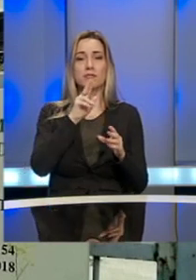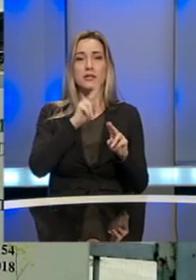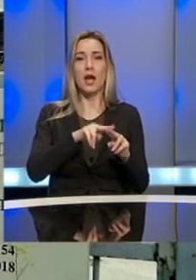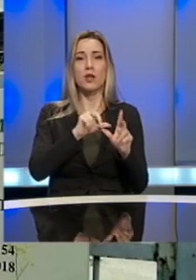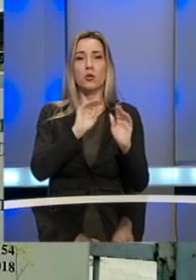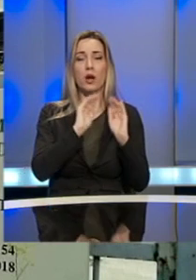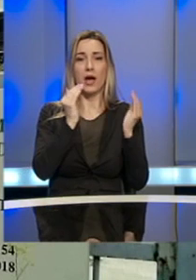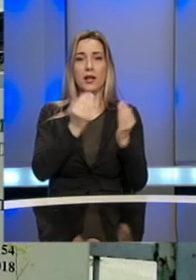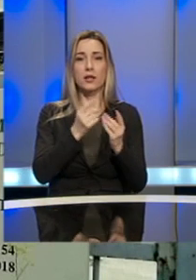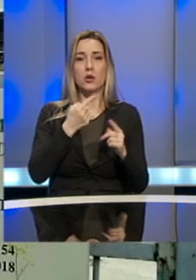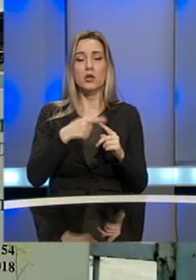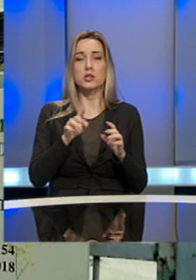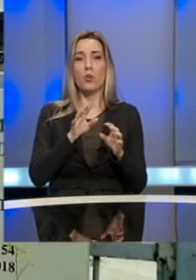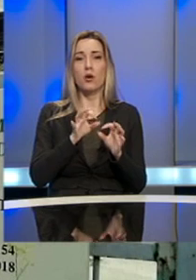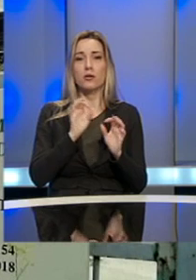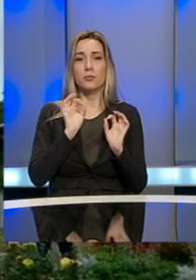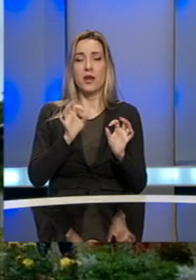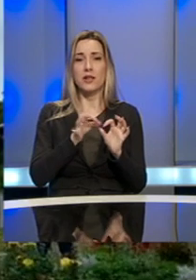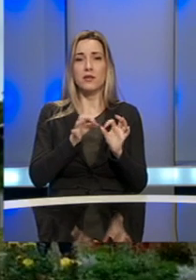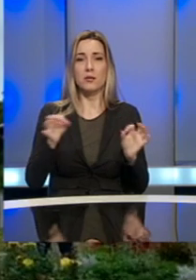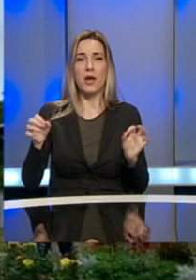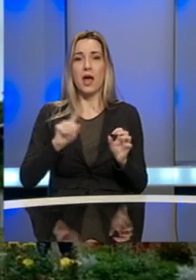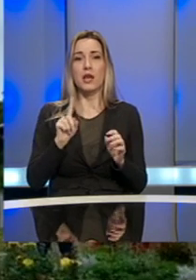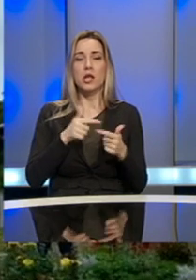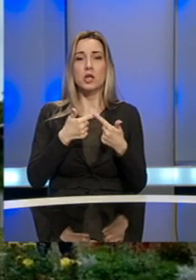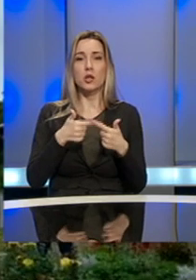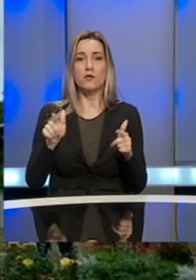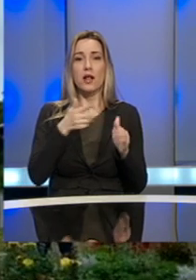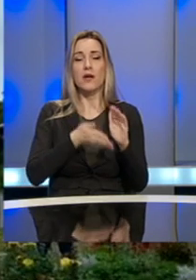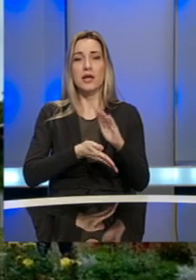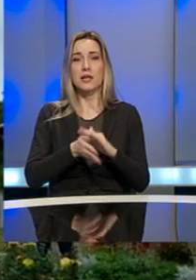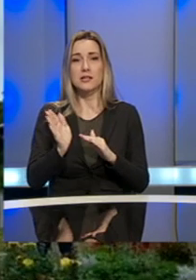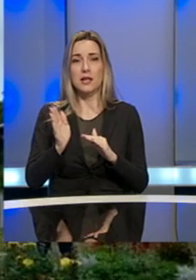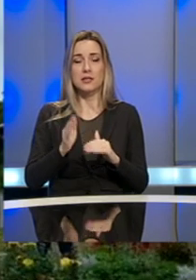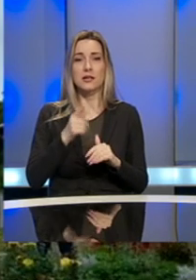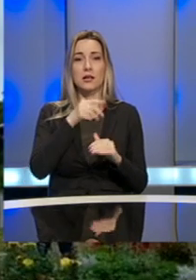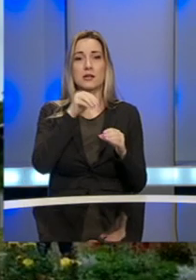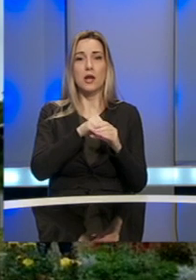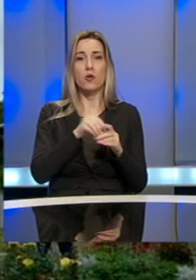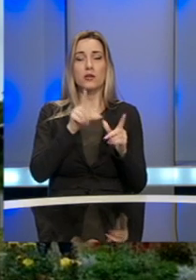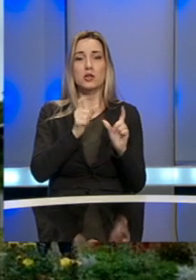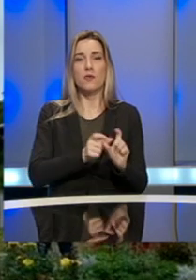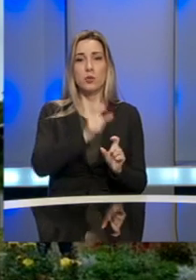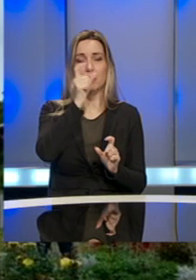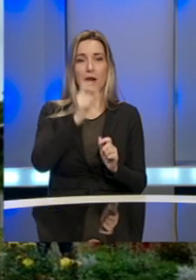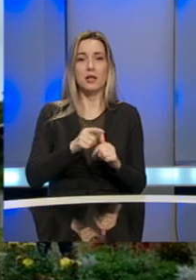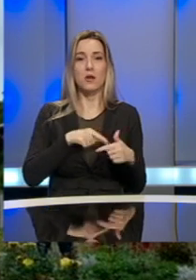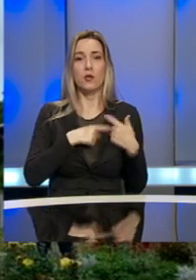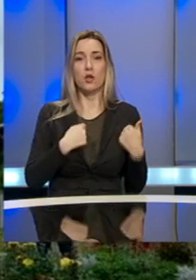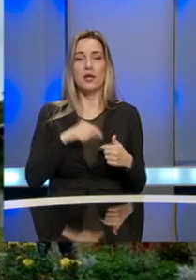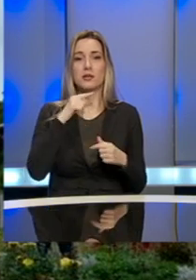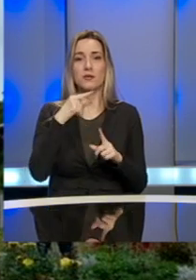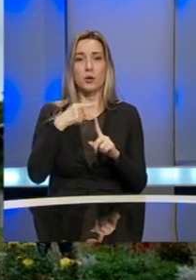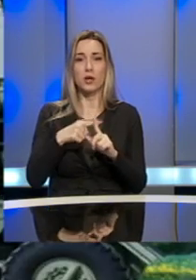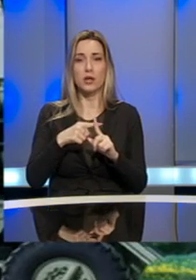Zbog preventivnih mjera, kako je navedeno, neće se dozvoljavati izlazak niti ulazak stanovništva u zgradu. Volonteri Crvenog